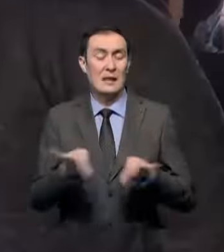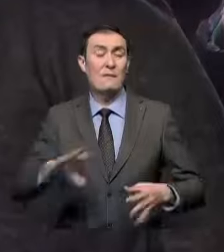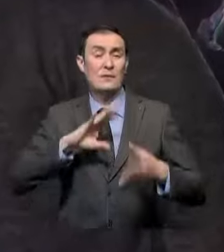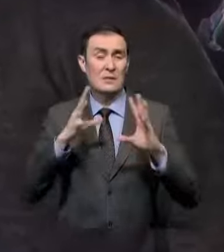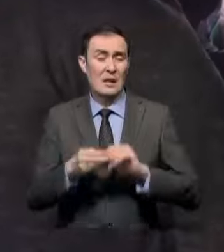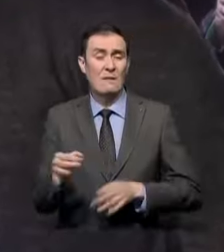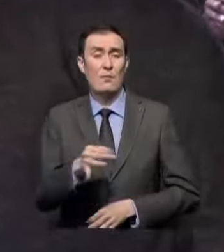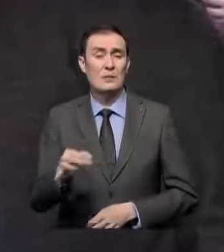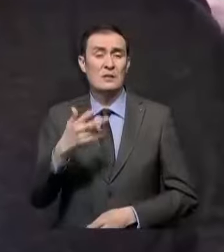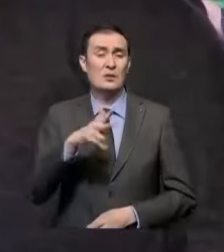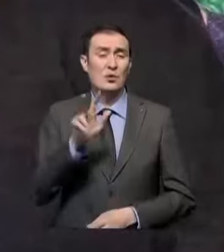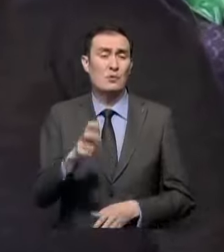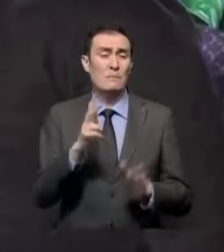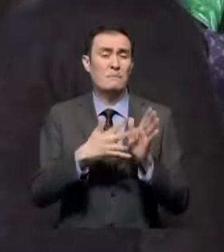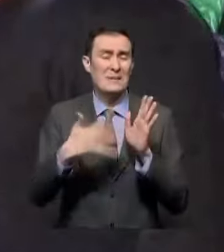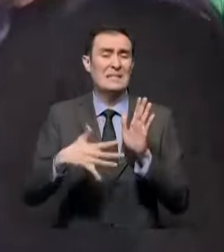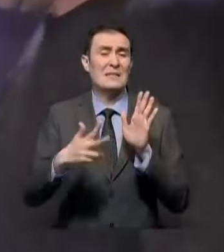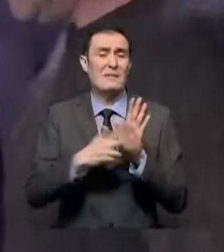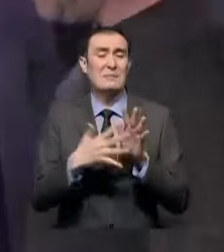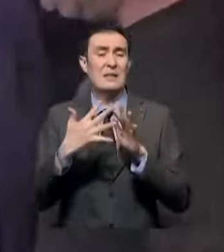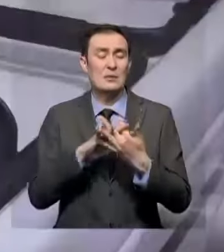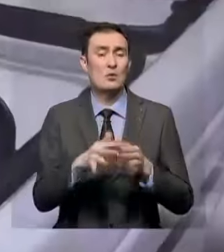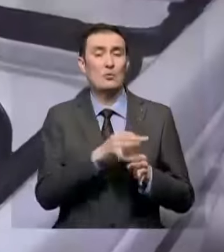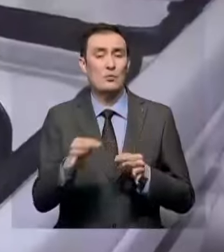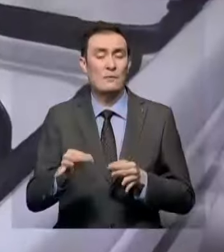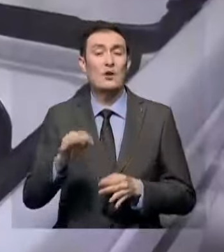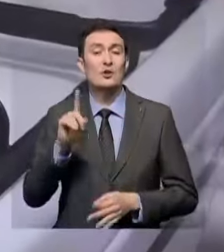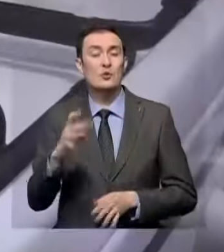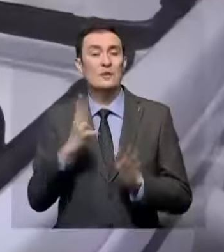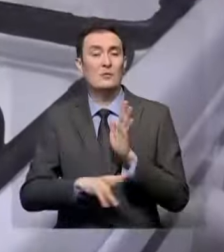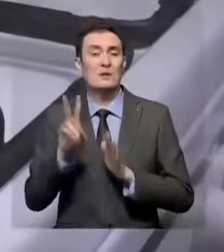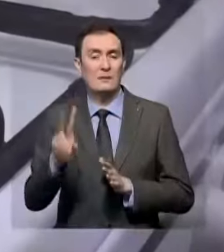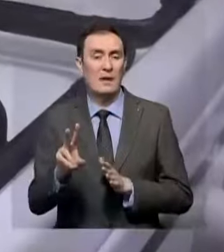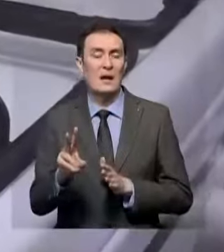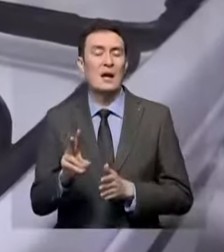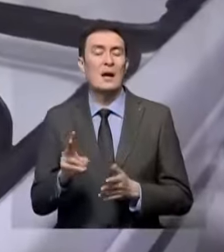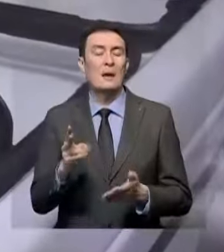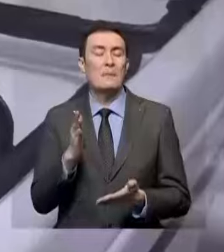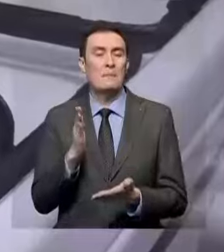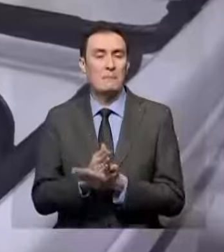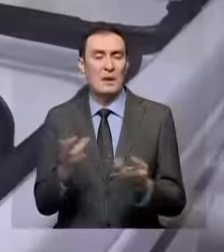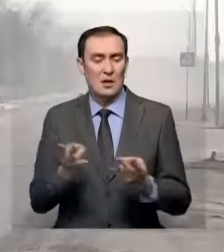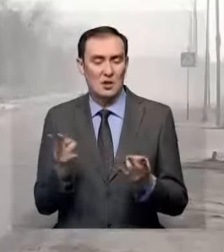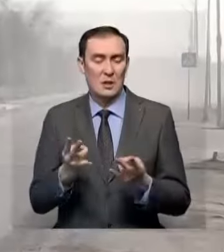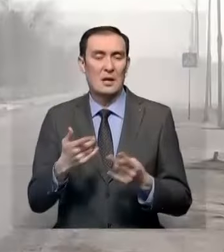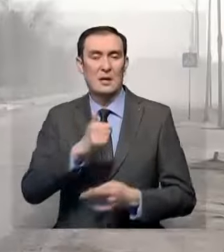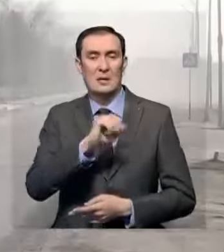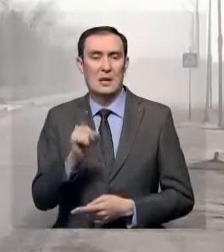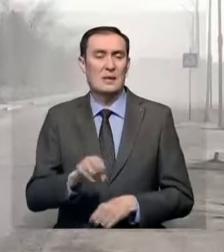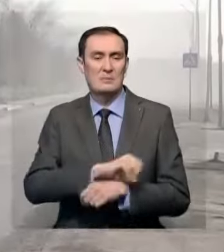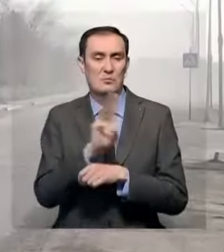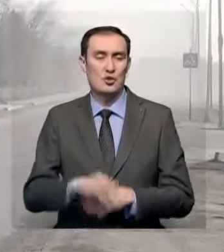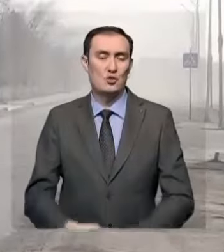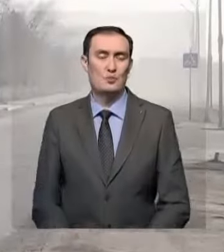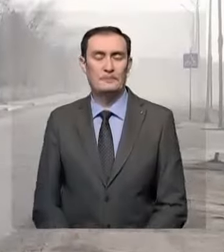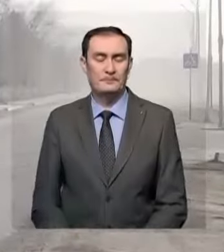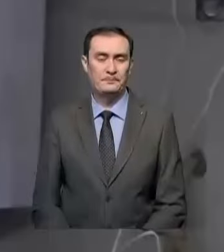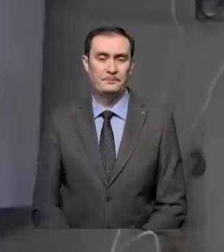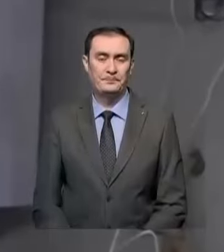в регионе из 358 населенных пунктов 192 подлежат газификации.